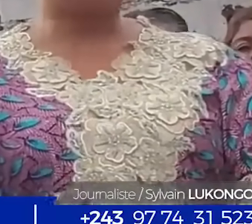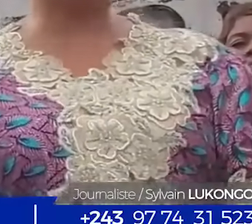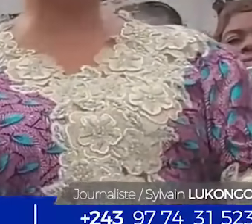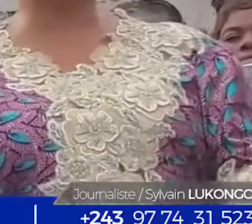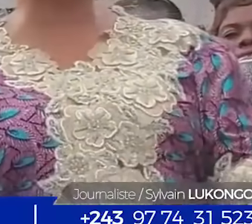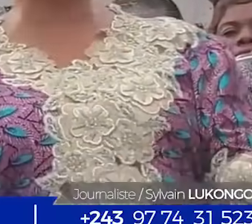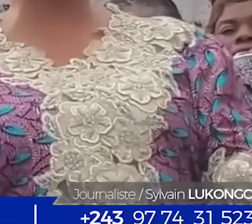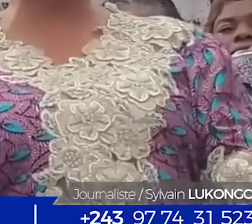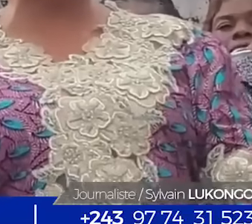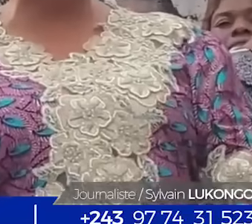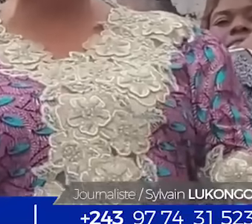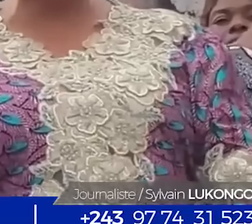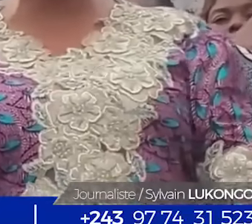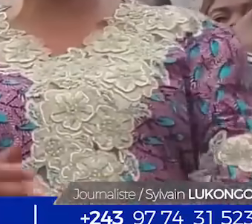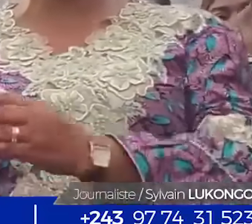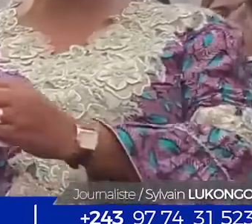Maman!